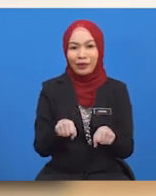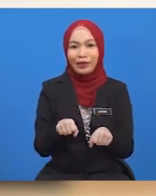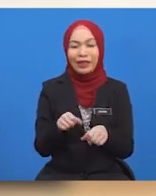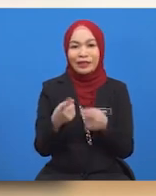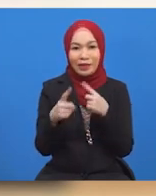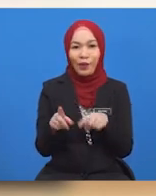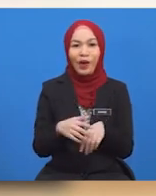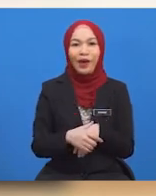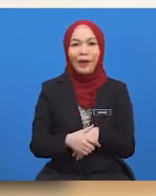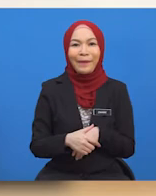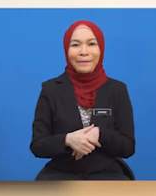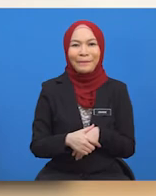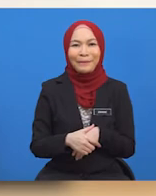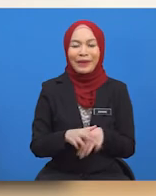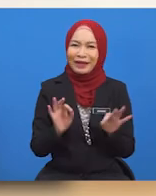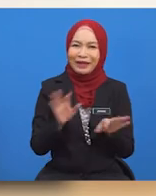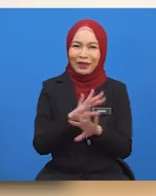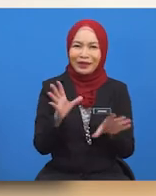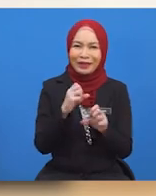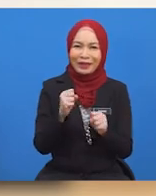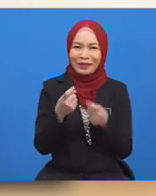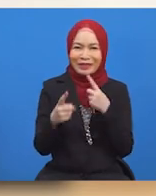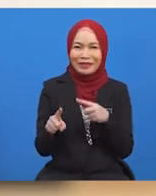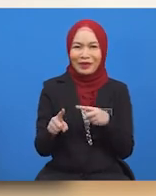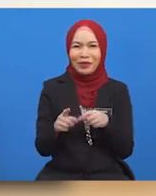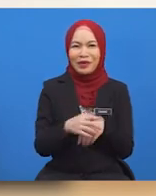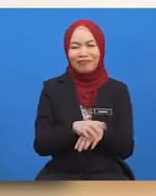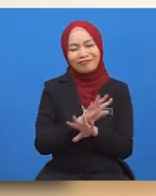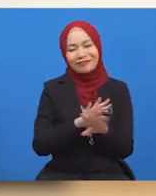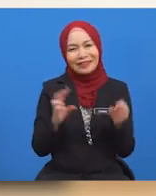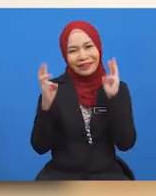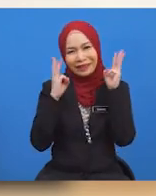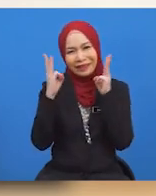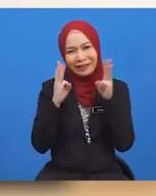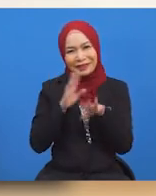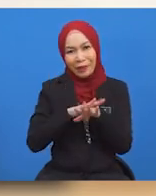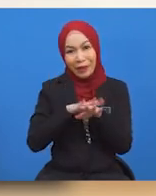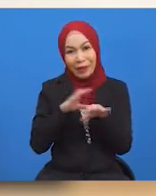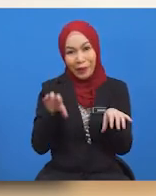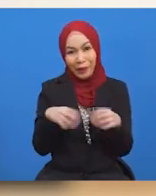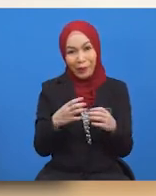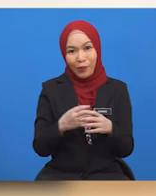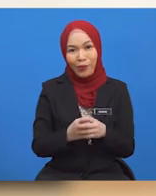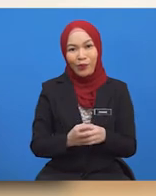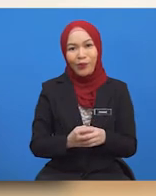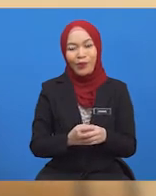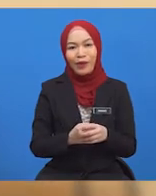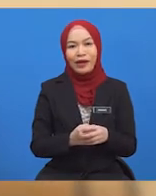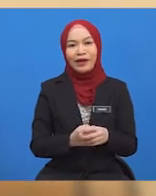Bagi yang tidak berjaya, jangan berputus asa. Perbanyakkan membuat latihan.